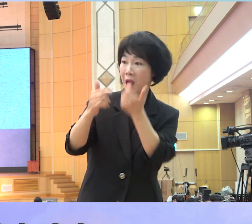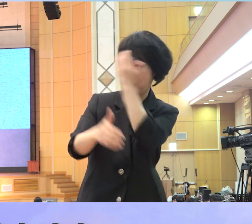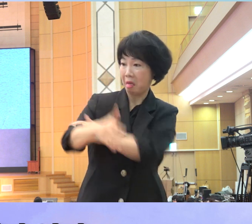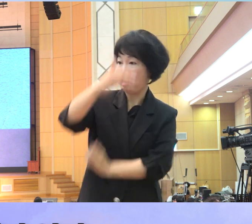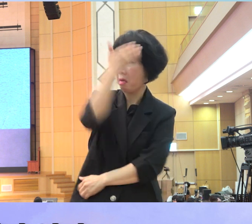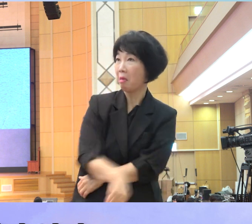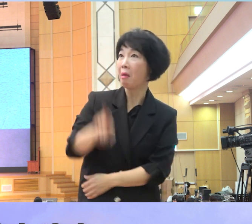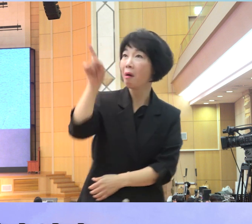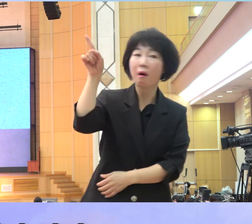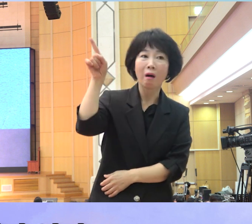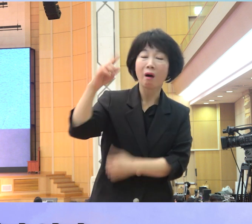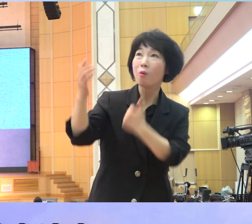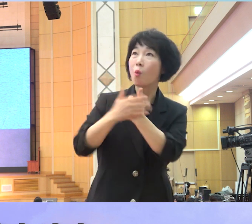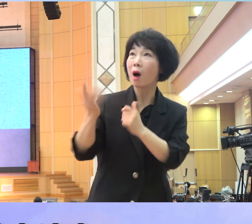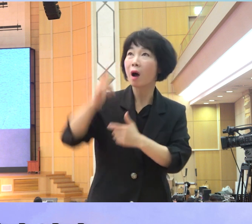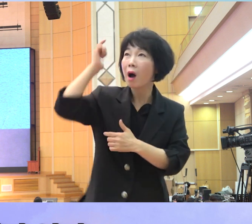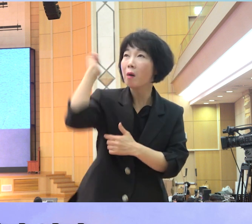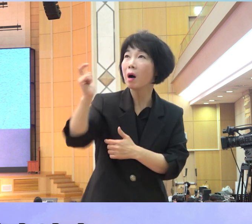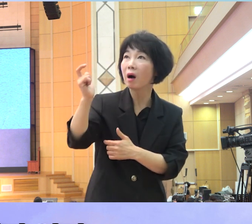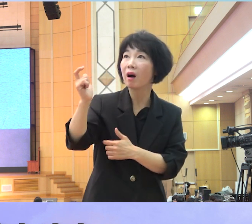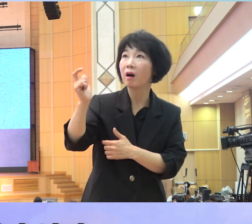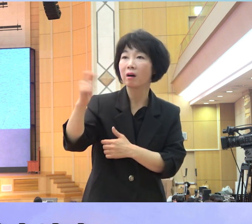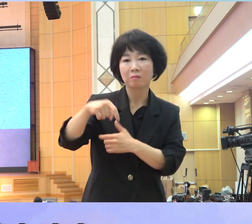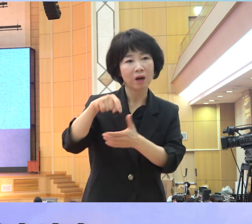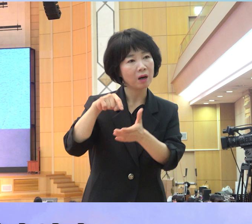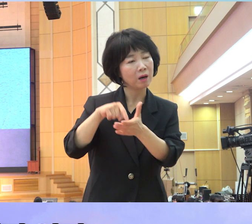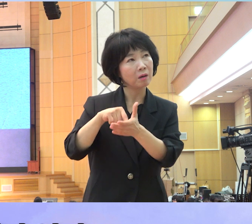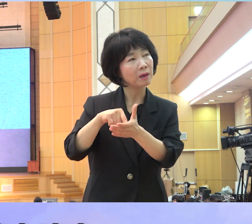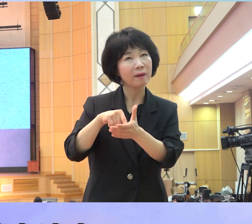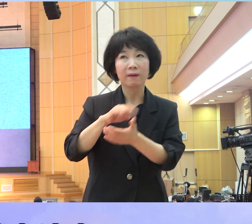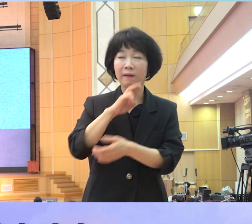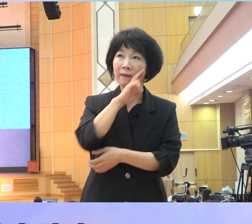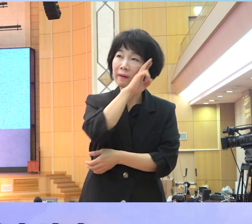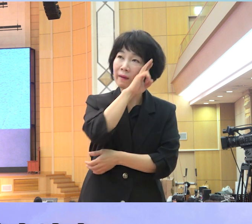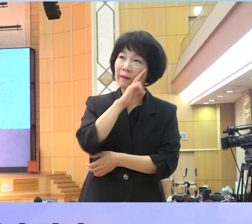지치고 그 다음에 믿음이 흔들리기 시작하는 거예요. 의심을 해요.